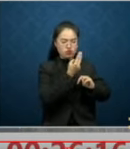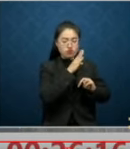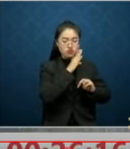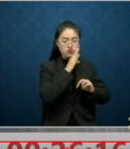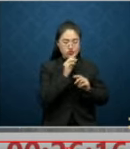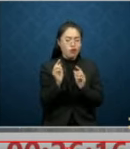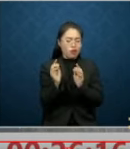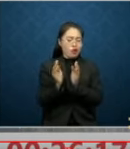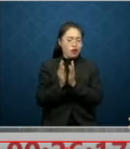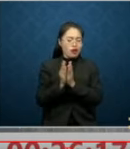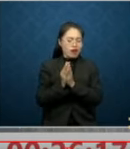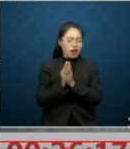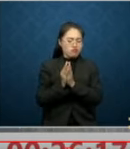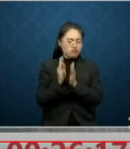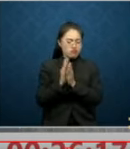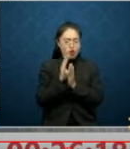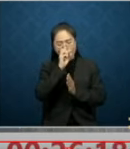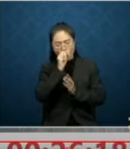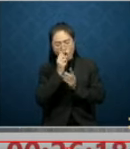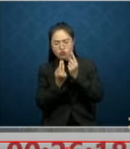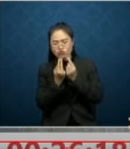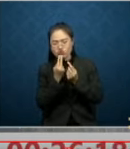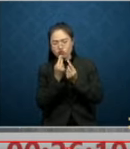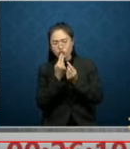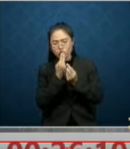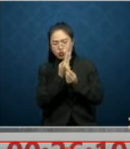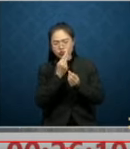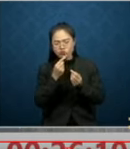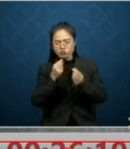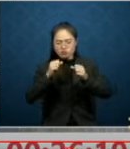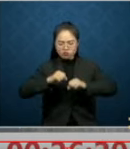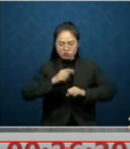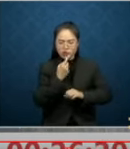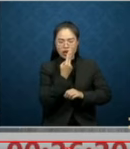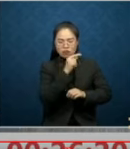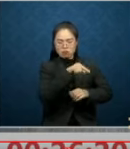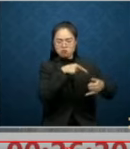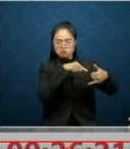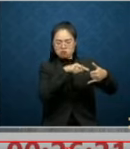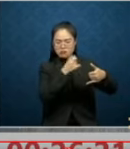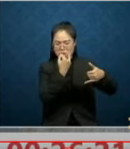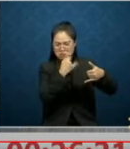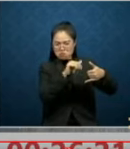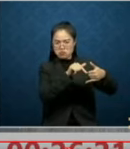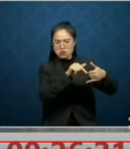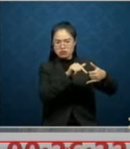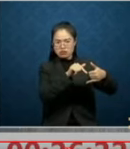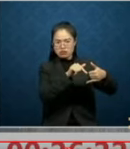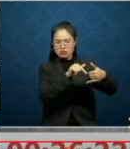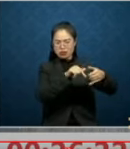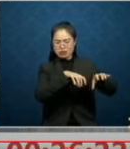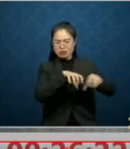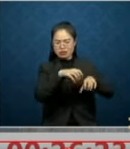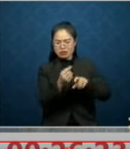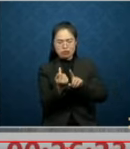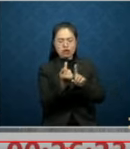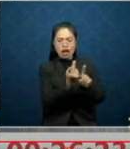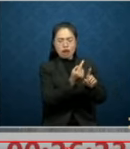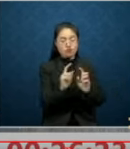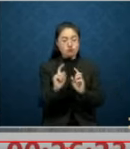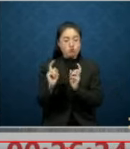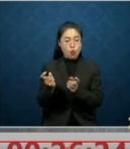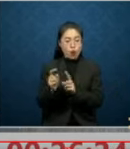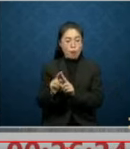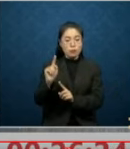งหนึ่งของกรรมการทั้งหมดเท่าที่มีอยู่เห็นว่าผู้นั้นมีพฤติการหรือการกระทำความผิดตามที่ไต่สวนให้ดำเนินการดังต่อไปนี้วงเล็บ1